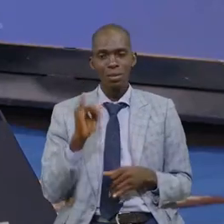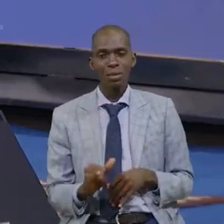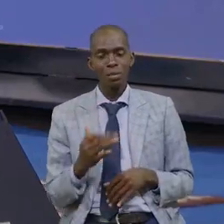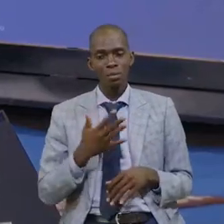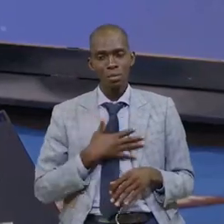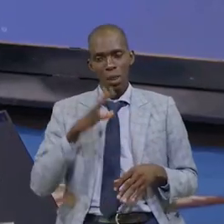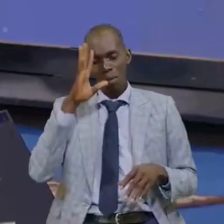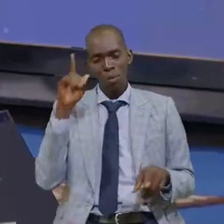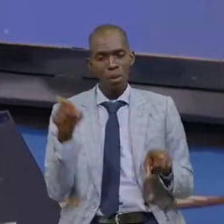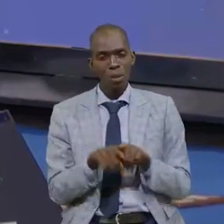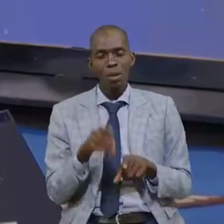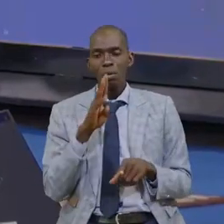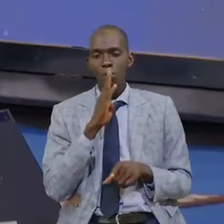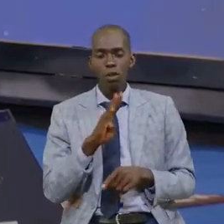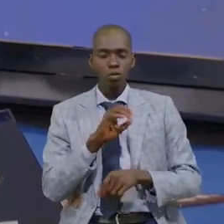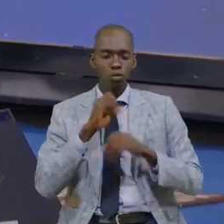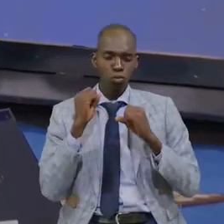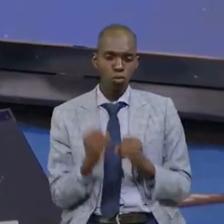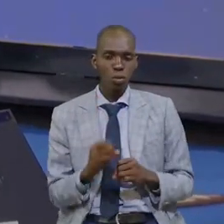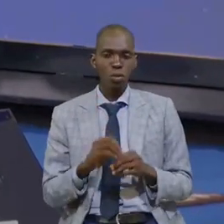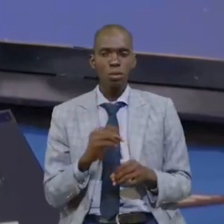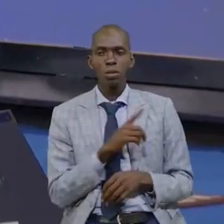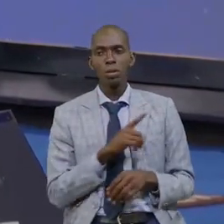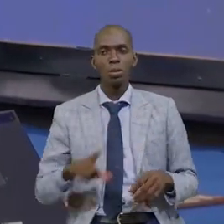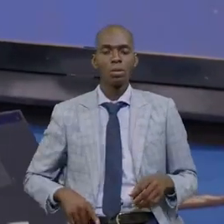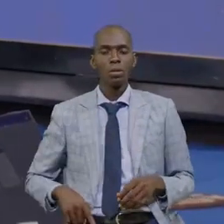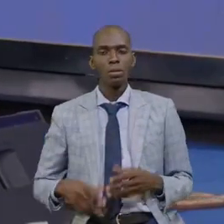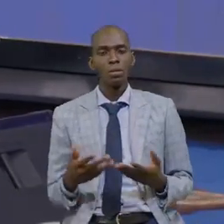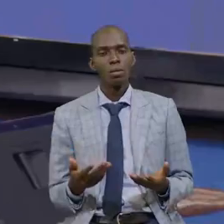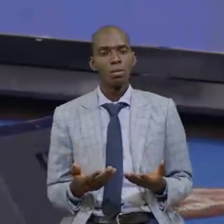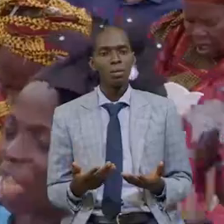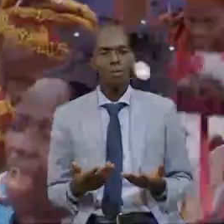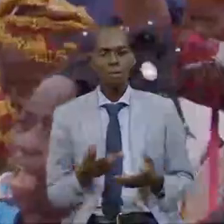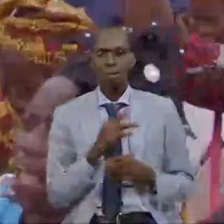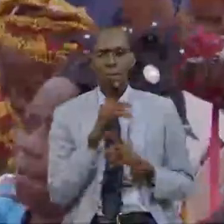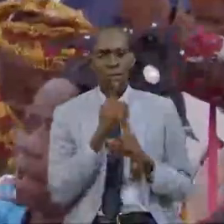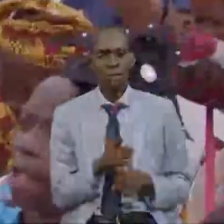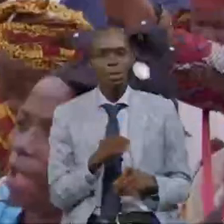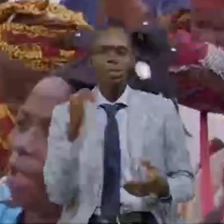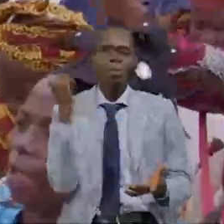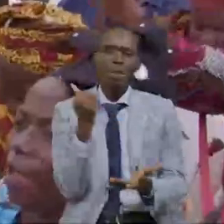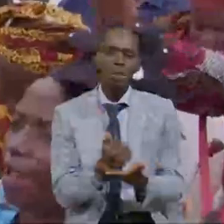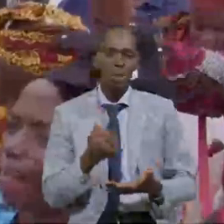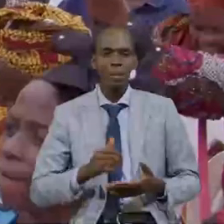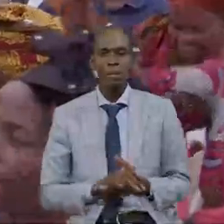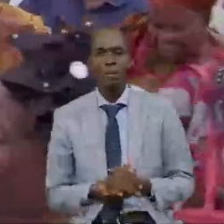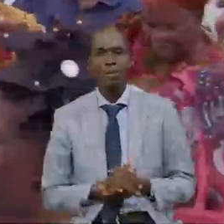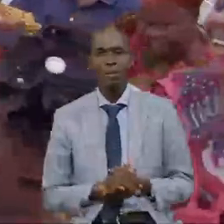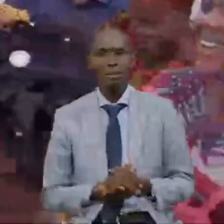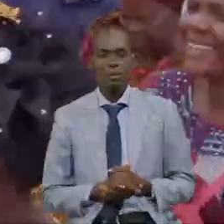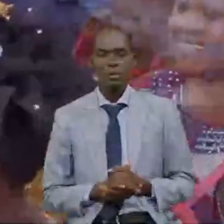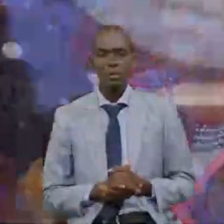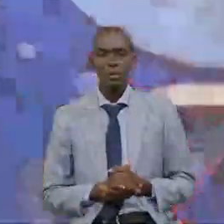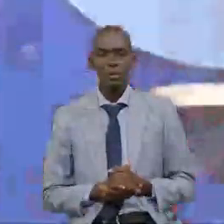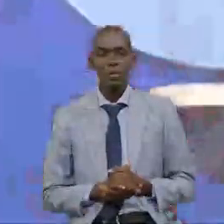frère, fortifiez-vous dans le Seigneur. Vous avez perdu un amen là-bas.